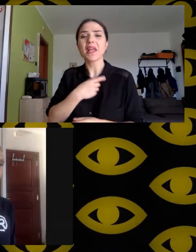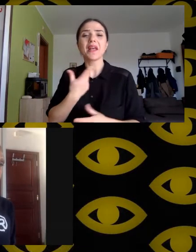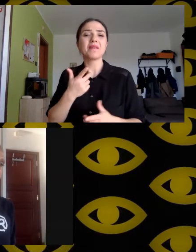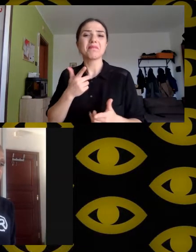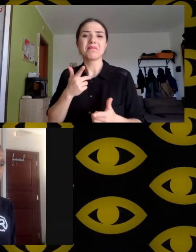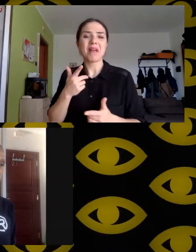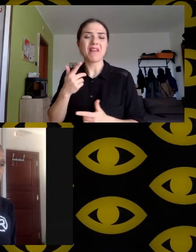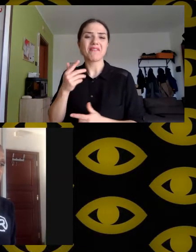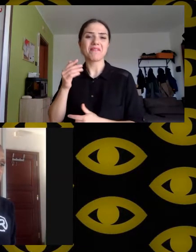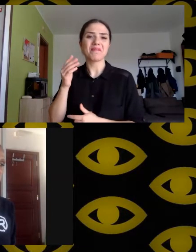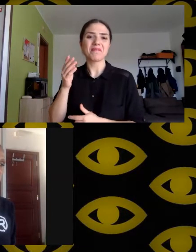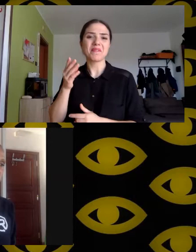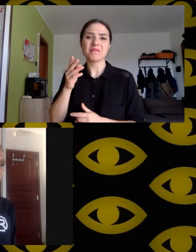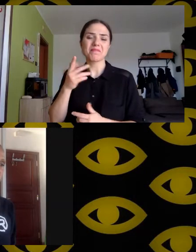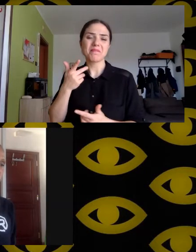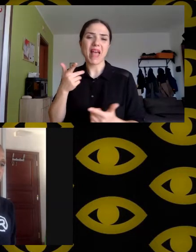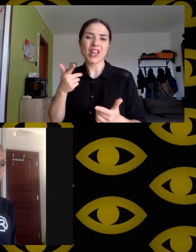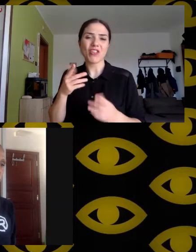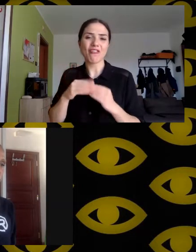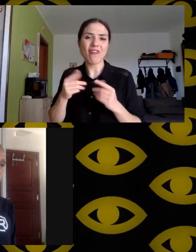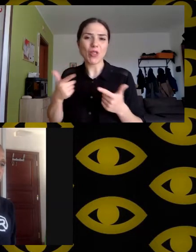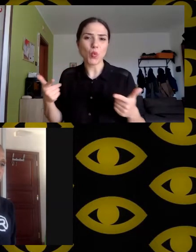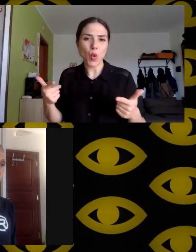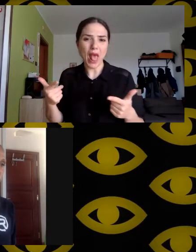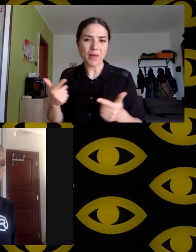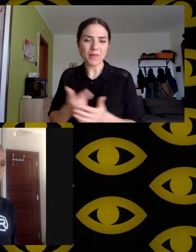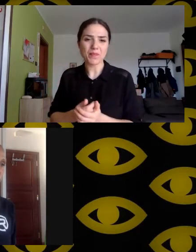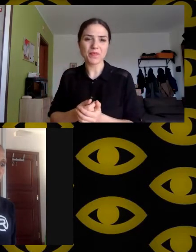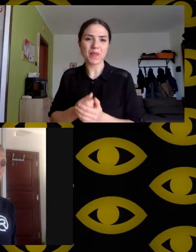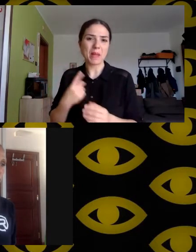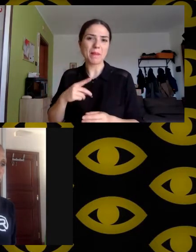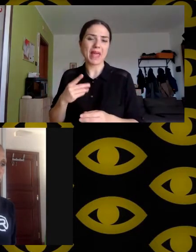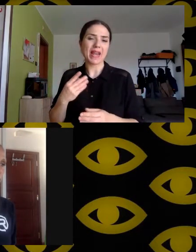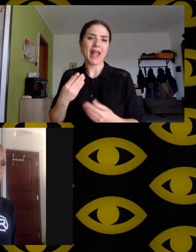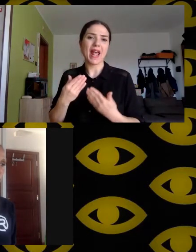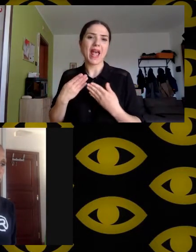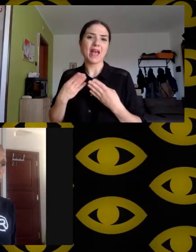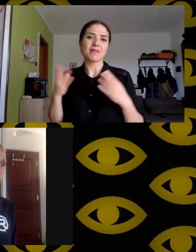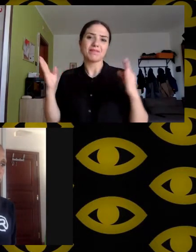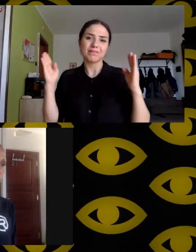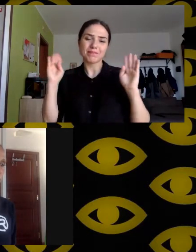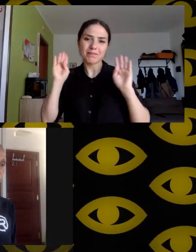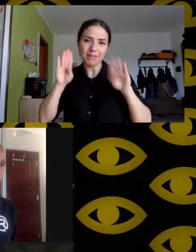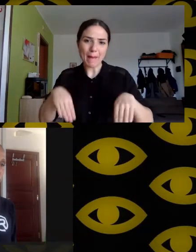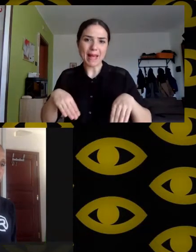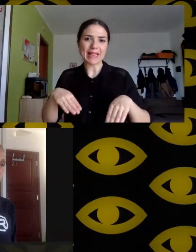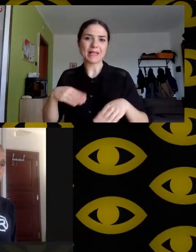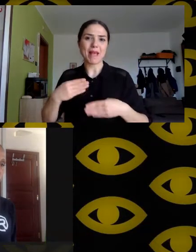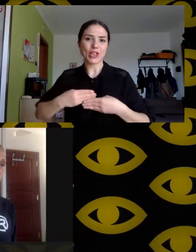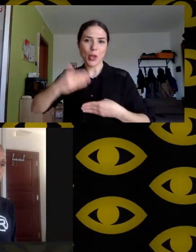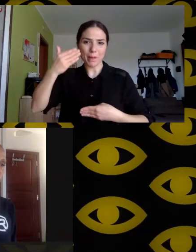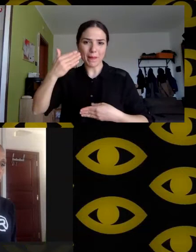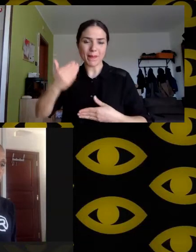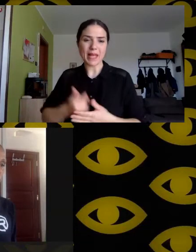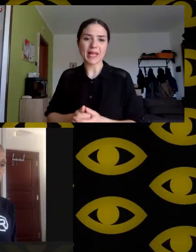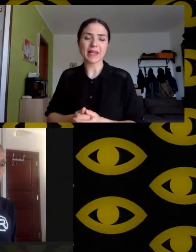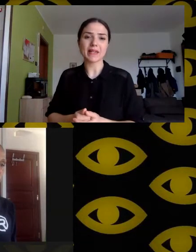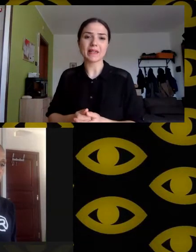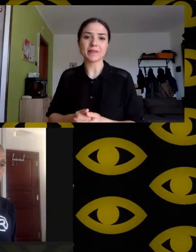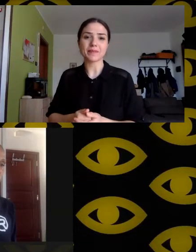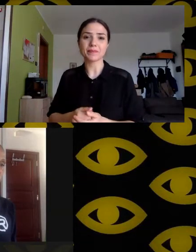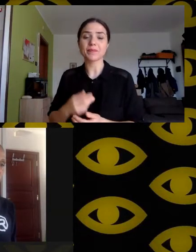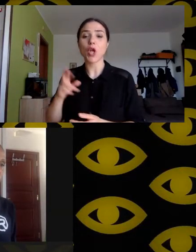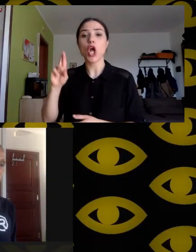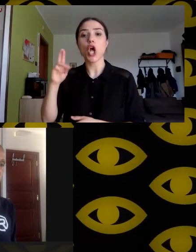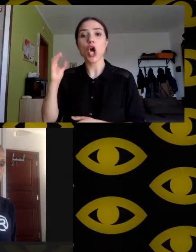Delle volte anche questa è la battaglia chiaramente da fare, quella contro, non contro, insieme alle amministrazioni. E poi c'è